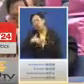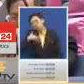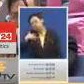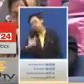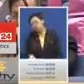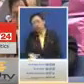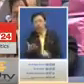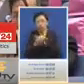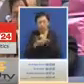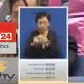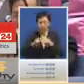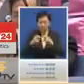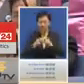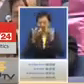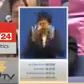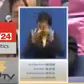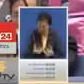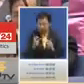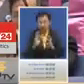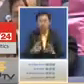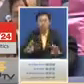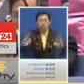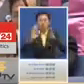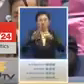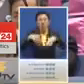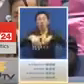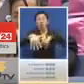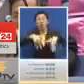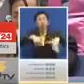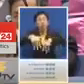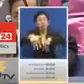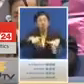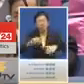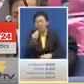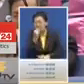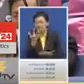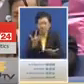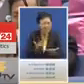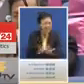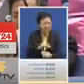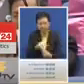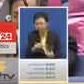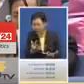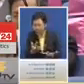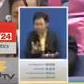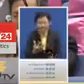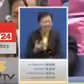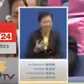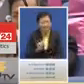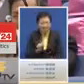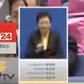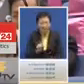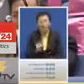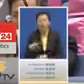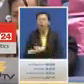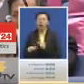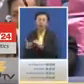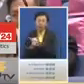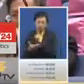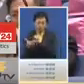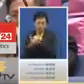ใหญ่วันนี้ชาวบ้านเมื่อไม่มีกินดีกว่าตายหันเข้าขายยาเสพติ